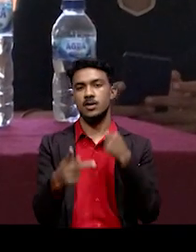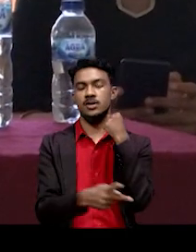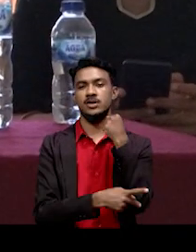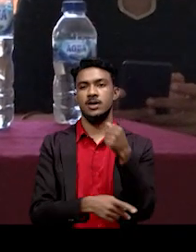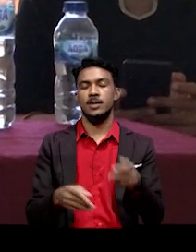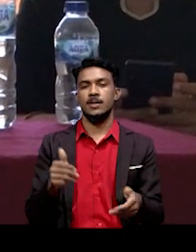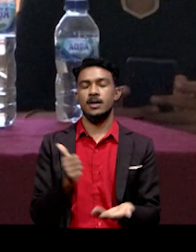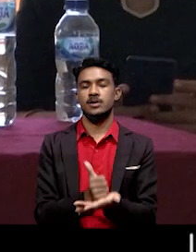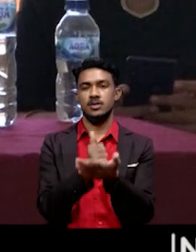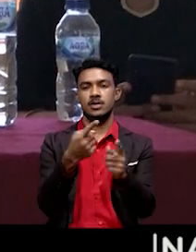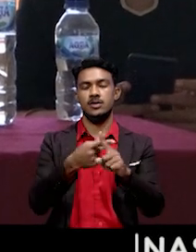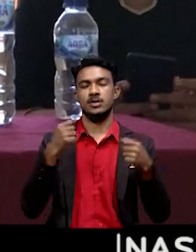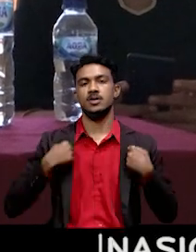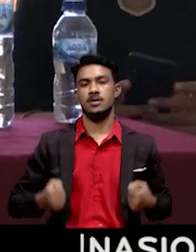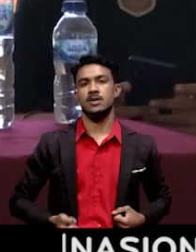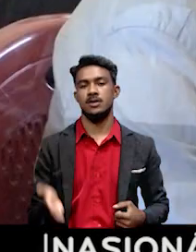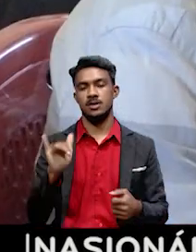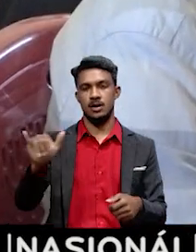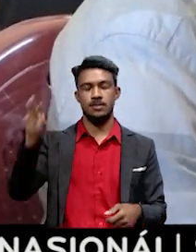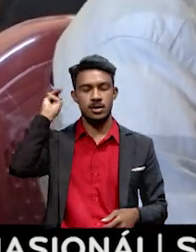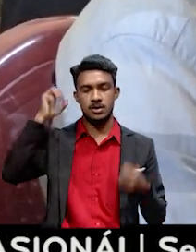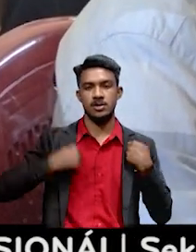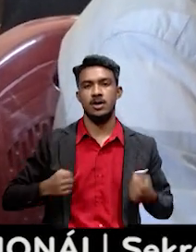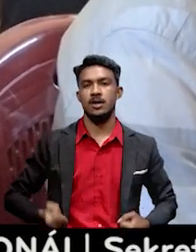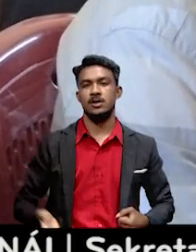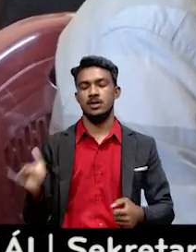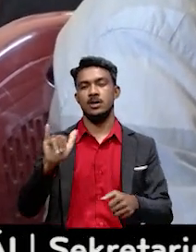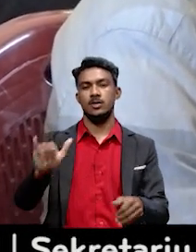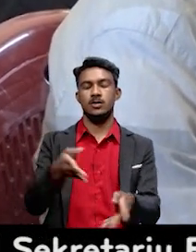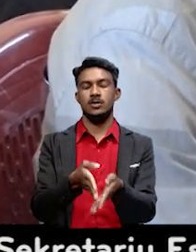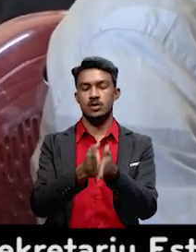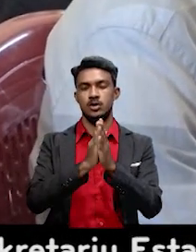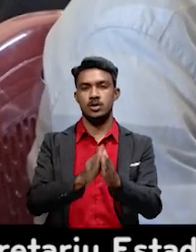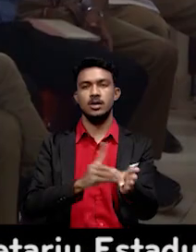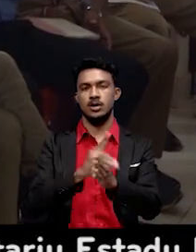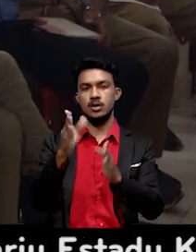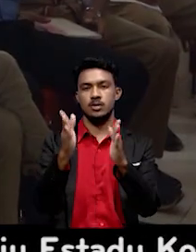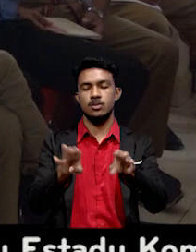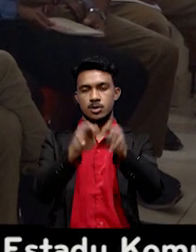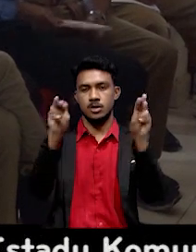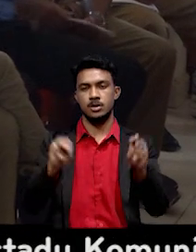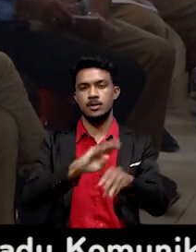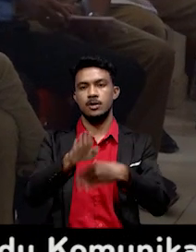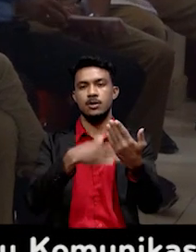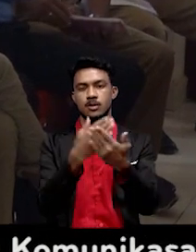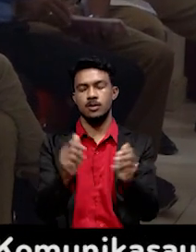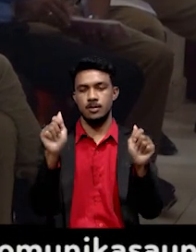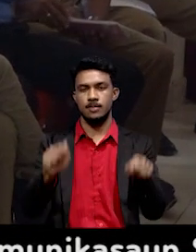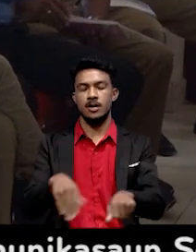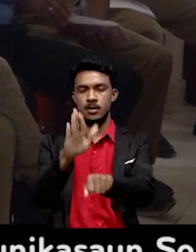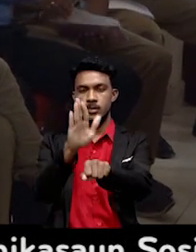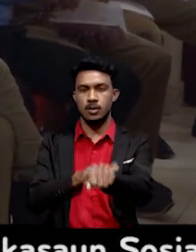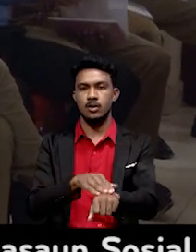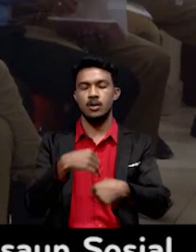sira. Ministério Saúde husuba autoridade municipal, no autoridade local sira, atu bele orienta comunidade halo